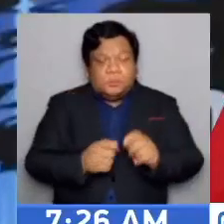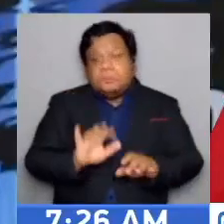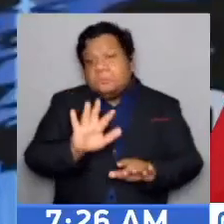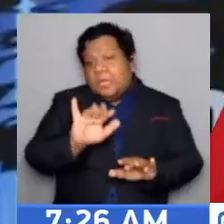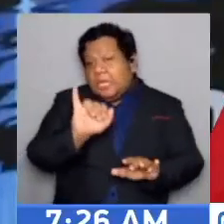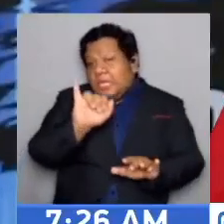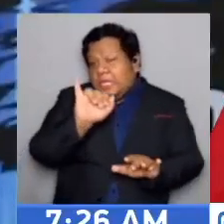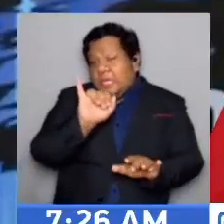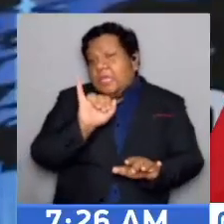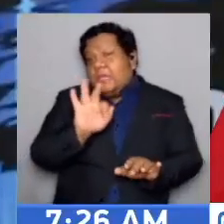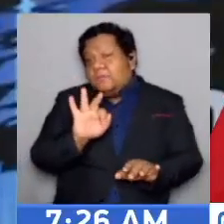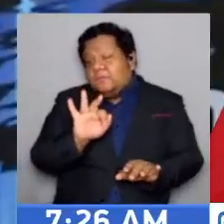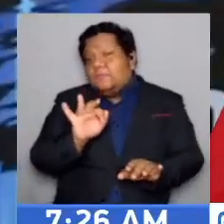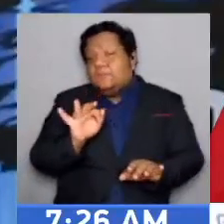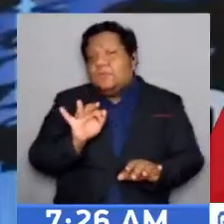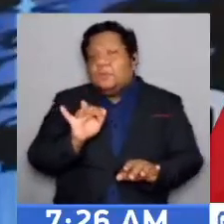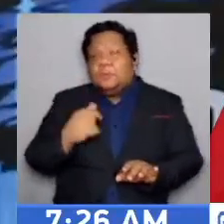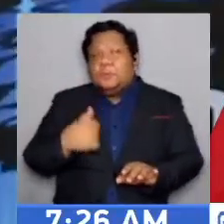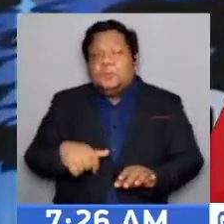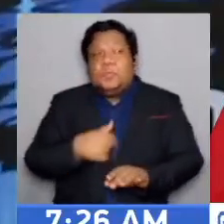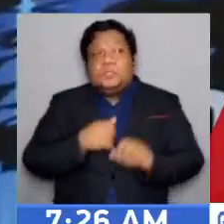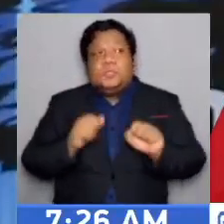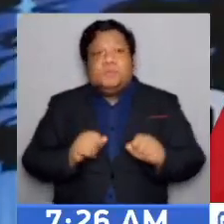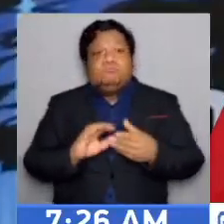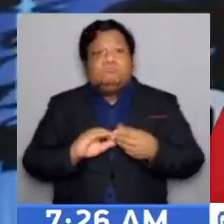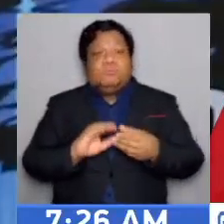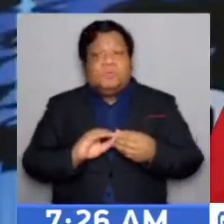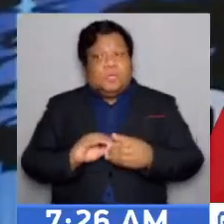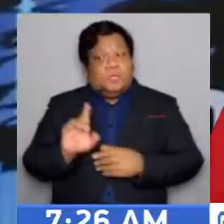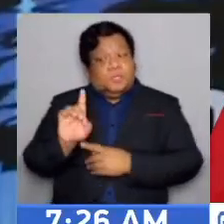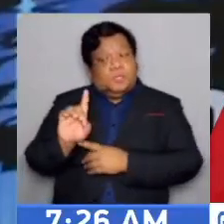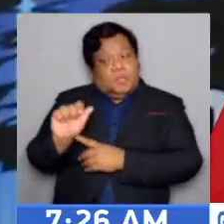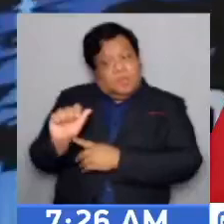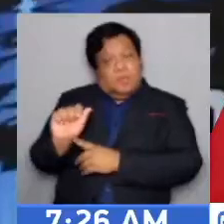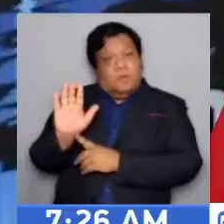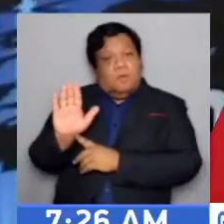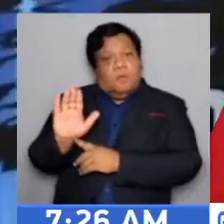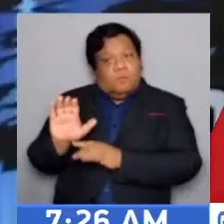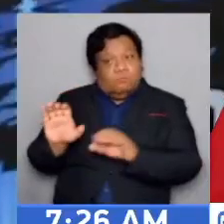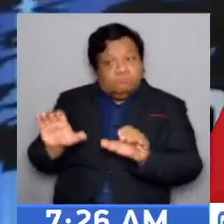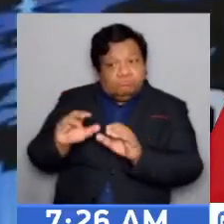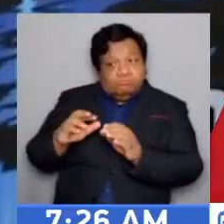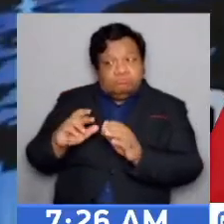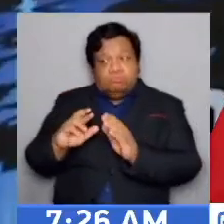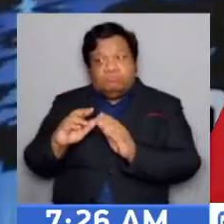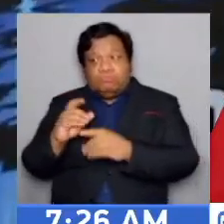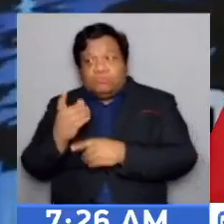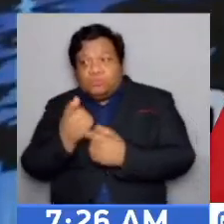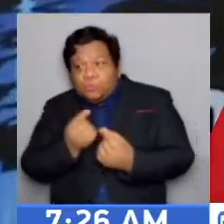say that the DA's functions are properly,